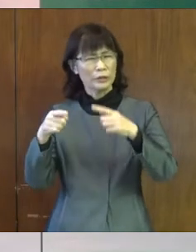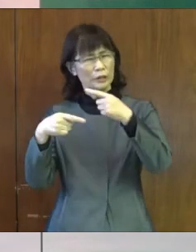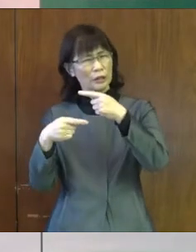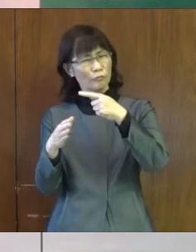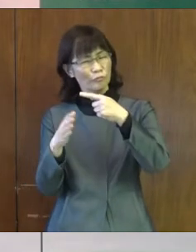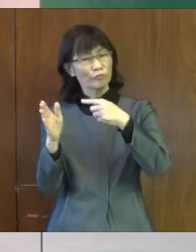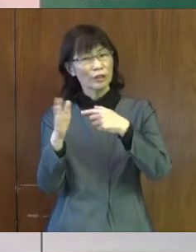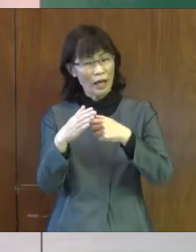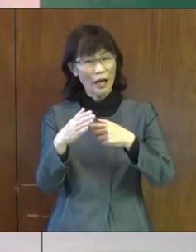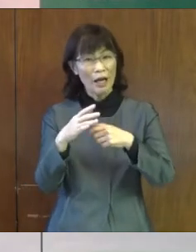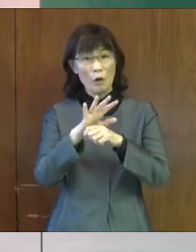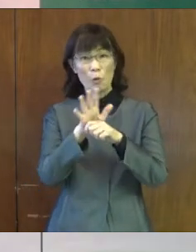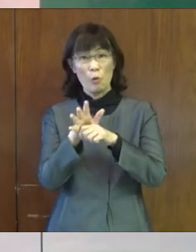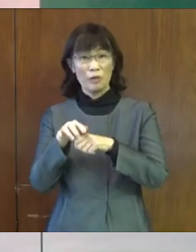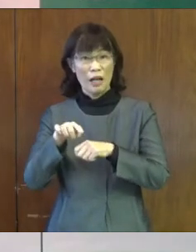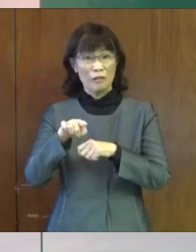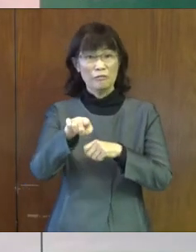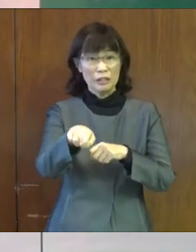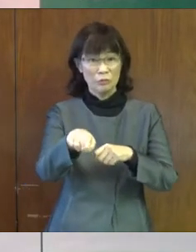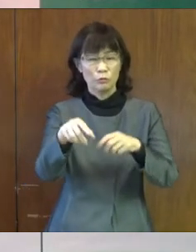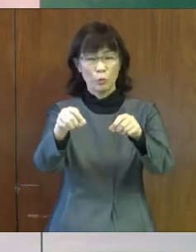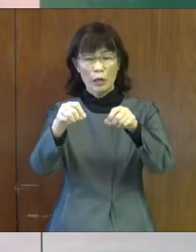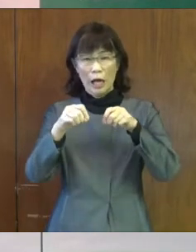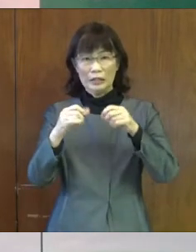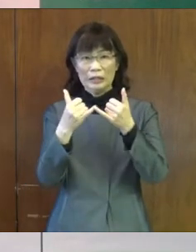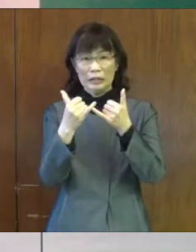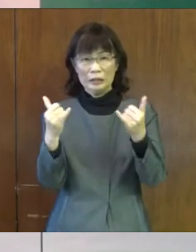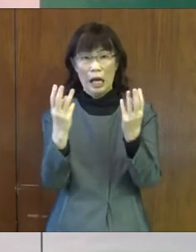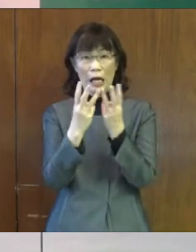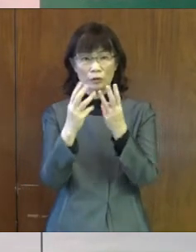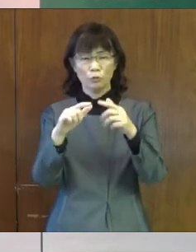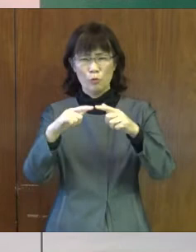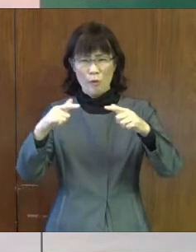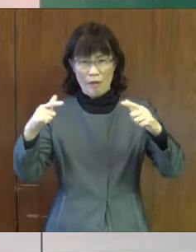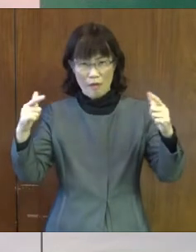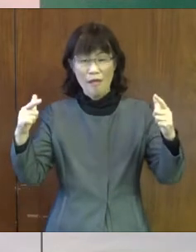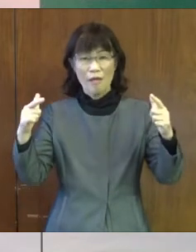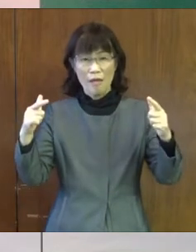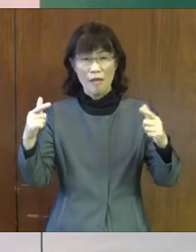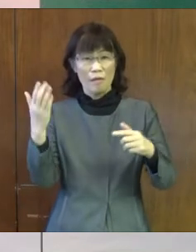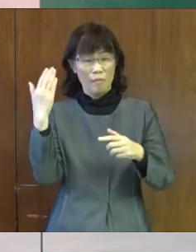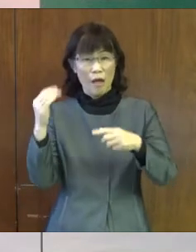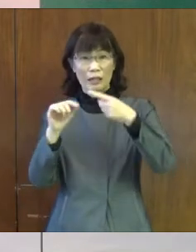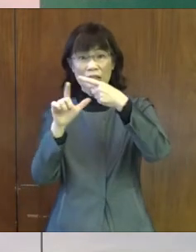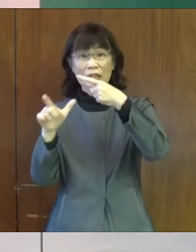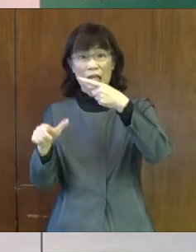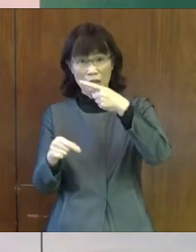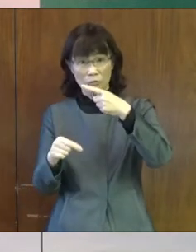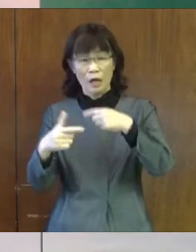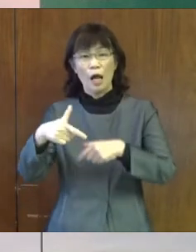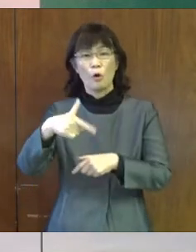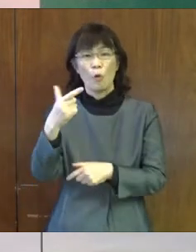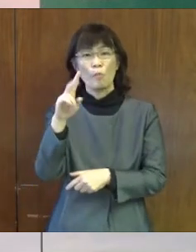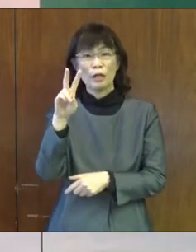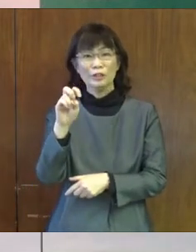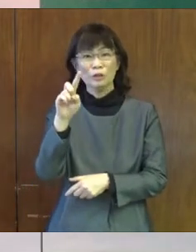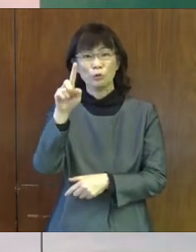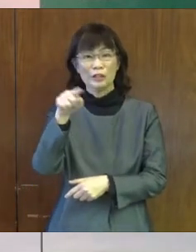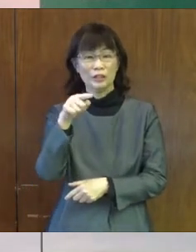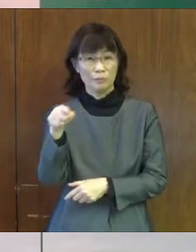新型コロナウイルスの新規患者数が急増し、1月は621